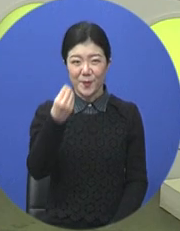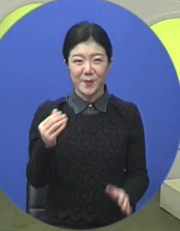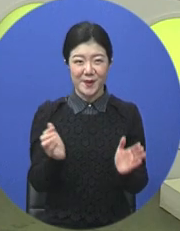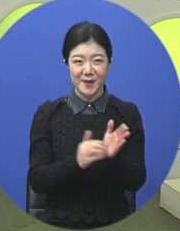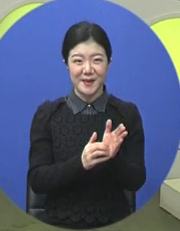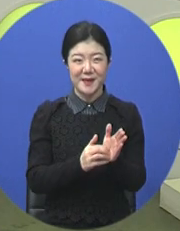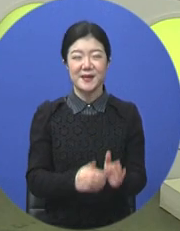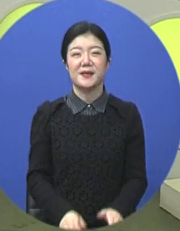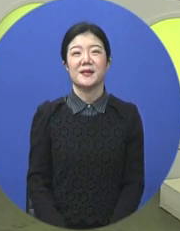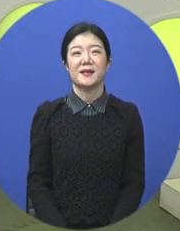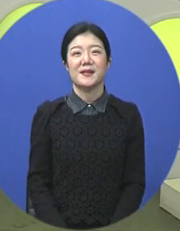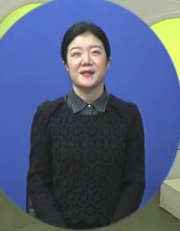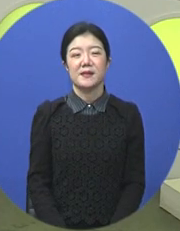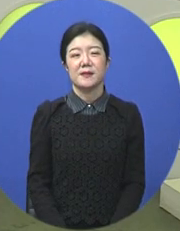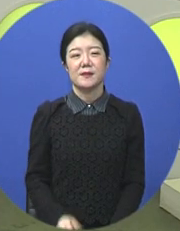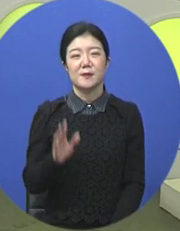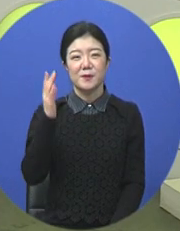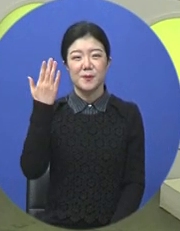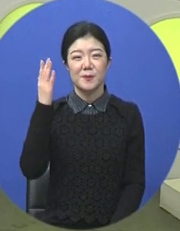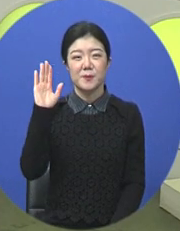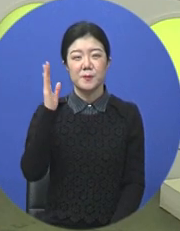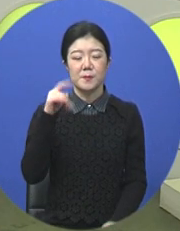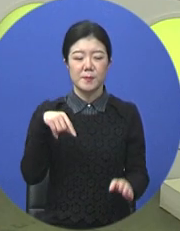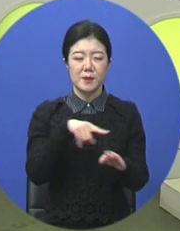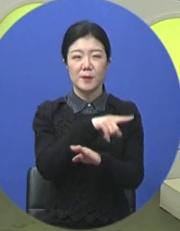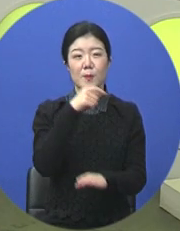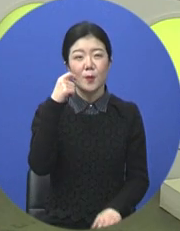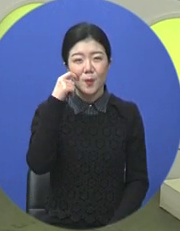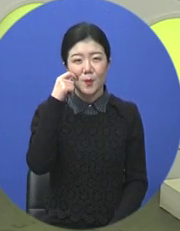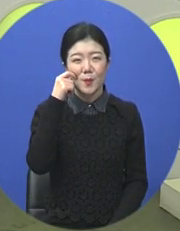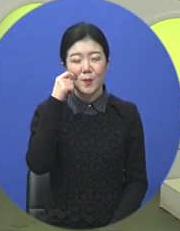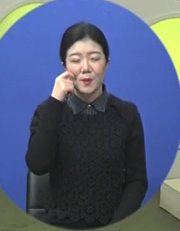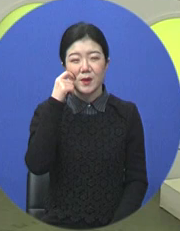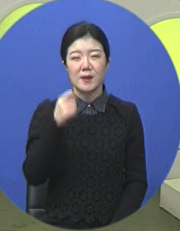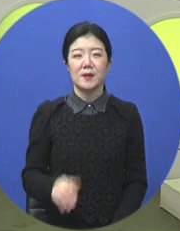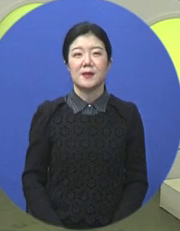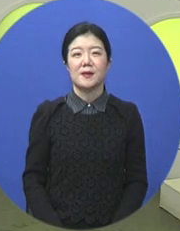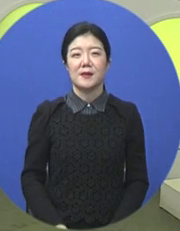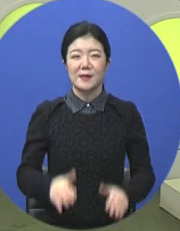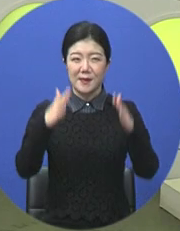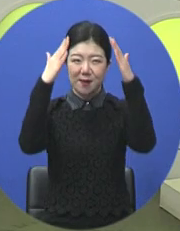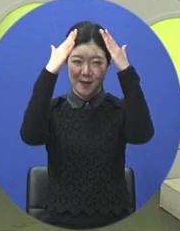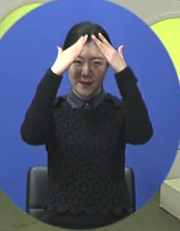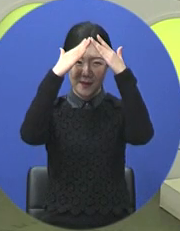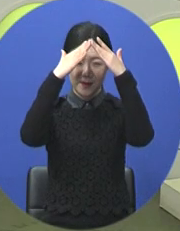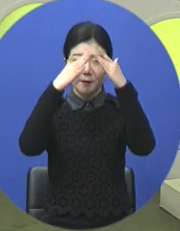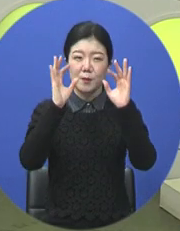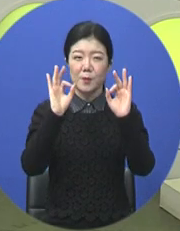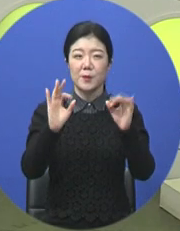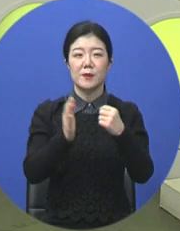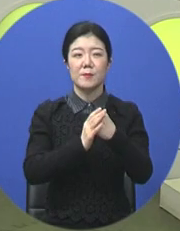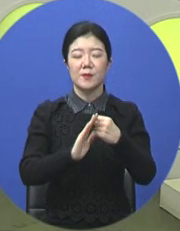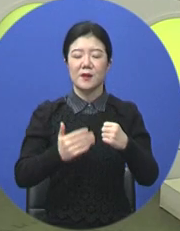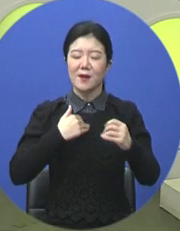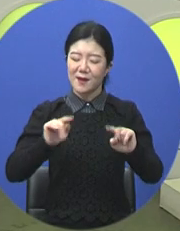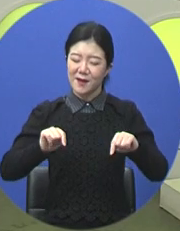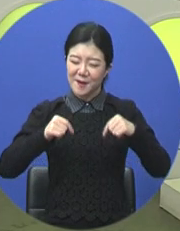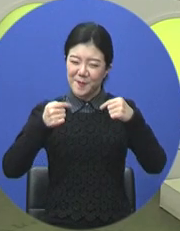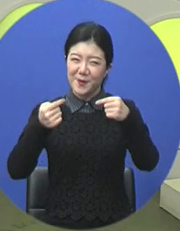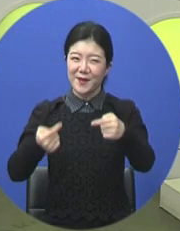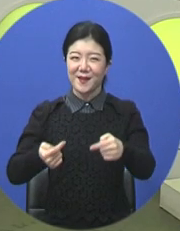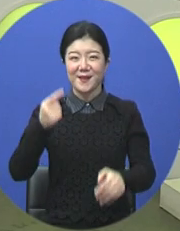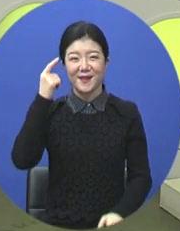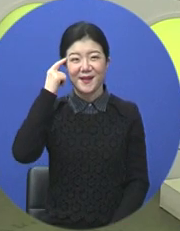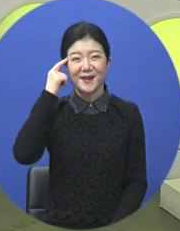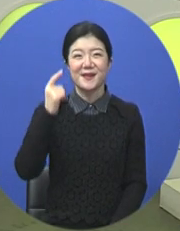이랬어요 그 요즘 원자가 대한 나고 t 그 삶이 더 커서 매 짜리 보니까 한번 해봐야 나는 좀 심심해